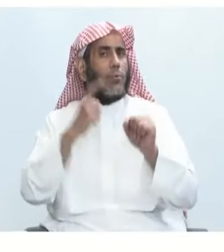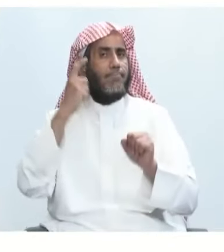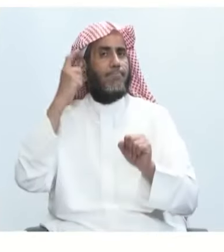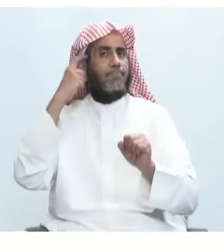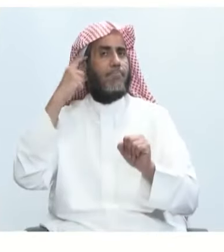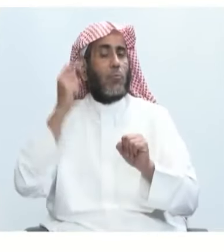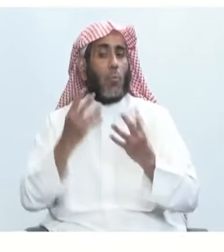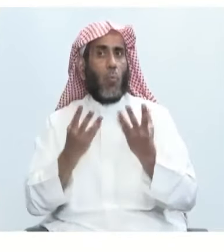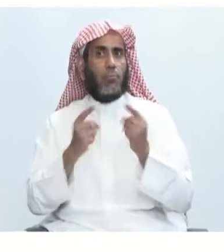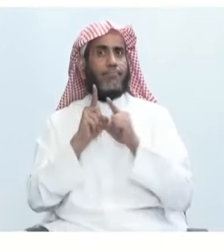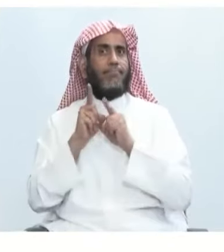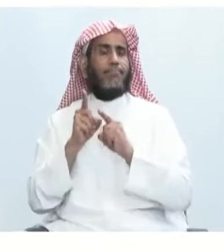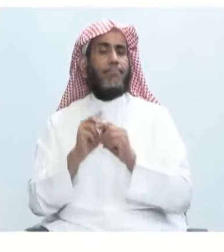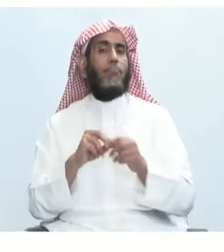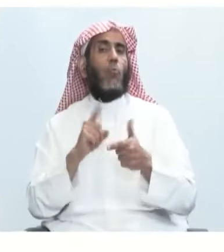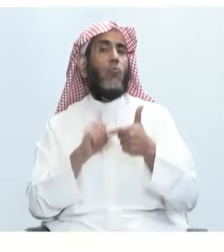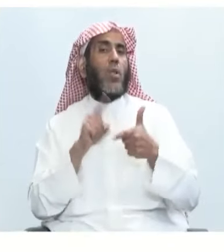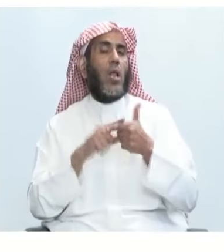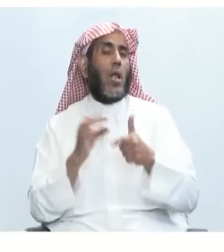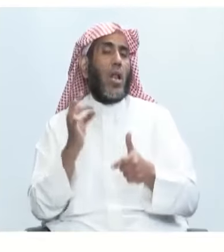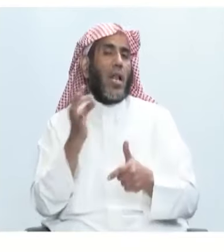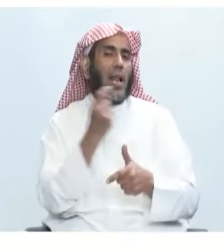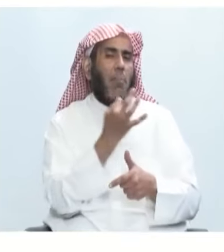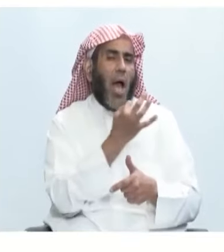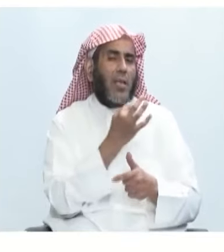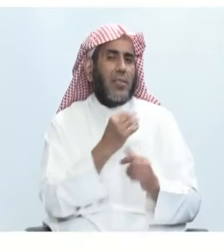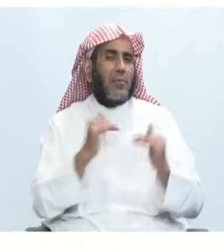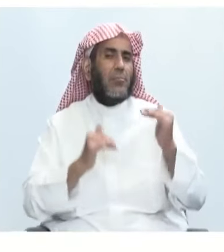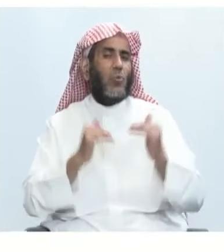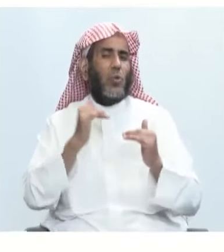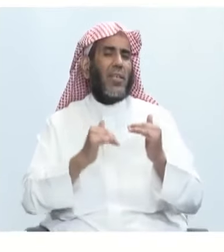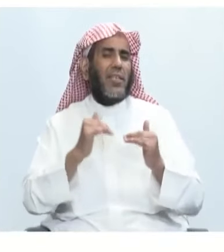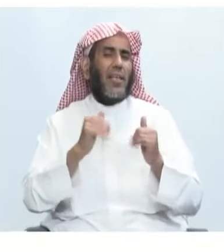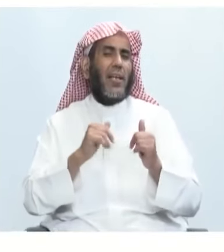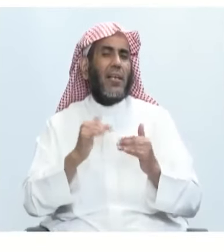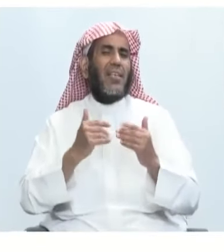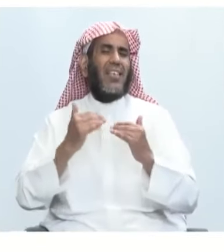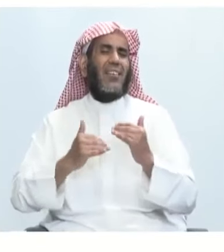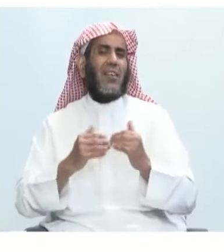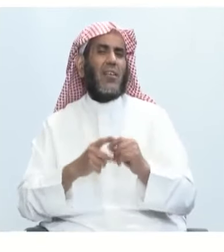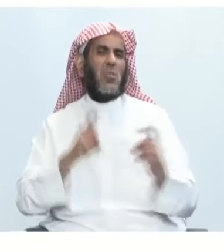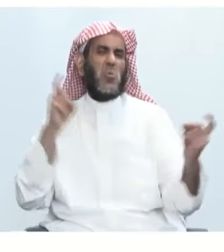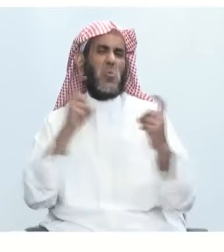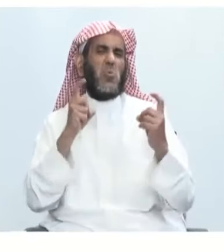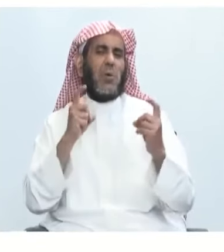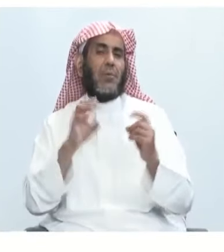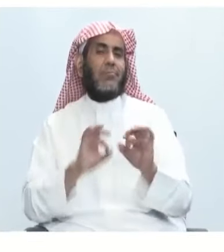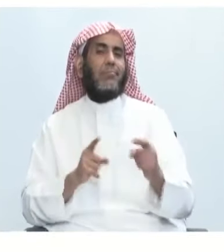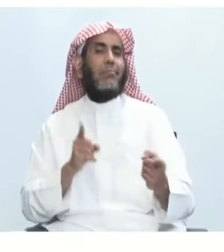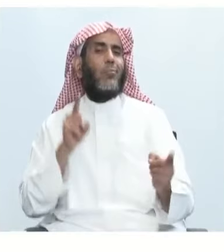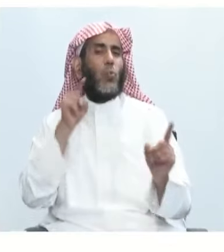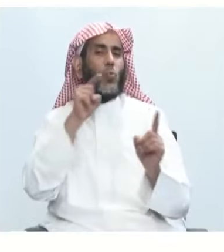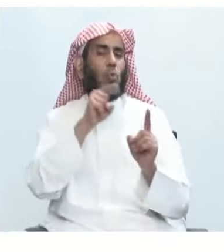هادئه تجذب في الموقف الثاني تكون الكلمات معتدله لتنازل الطرفين عن الخصومه والتوصل